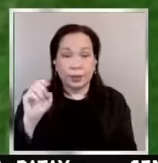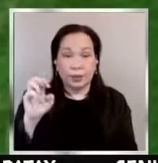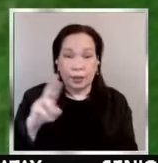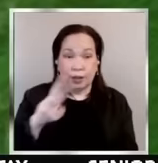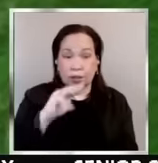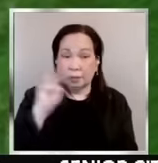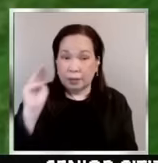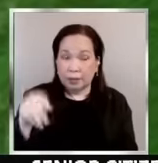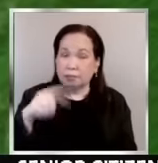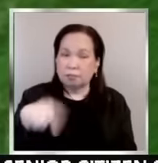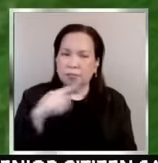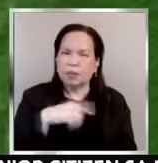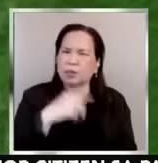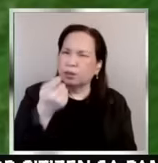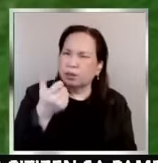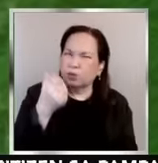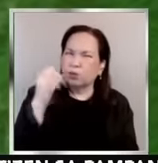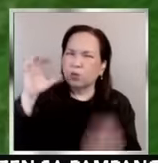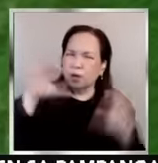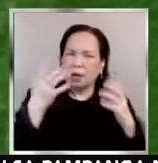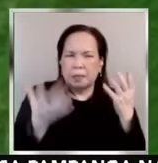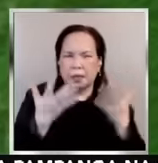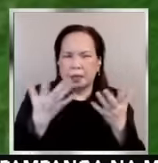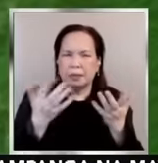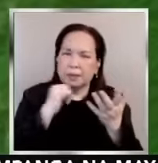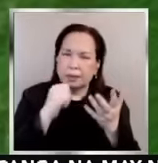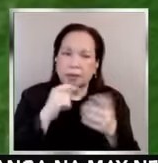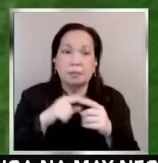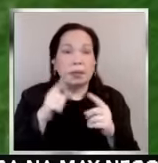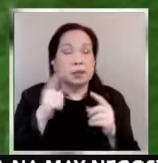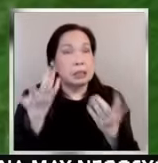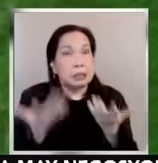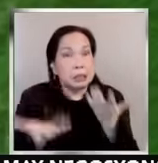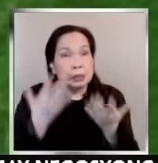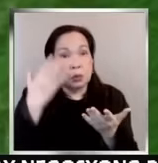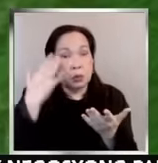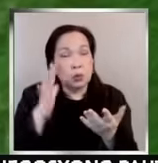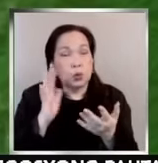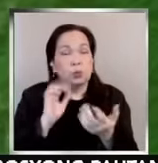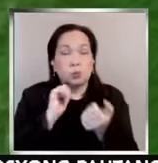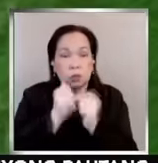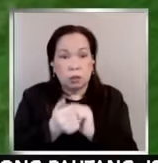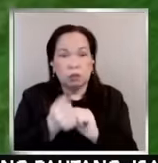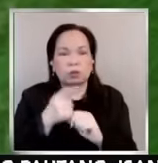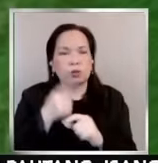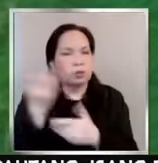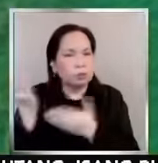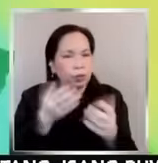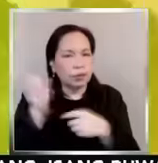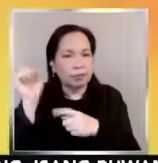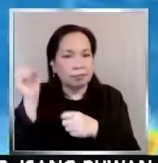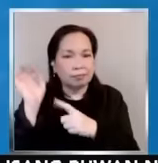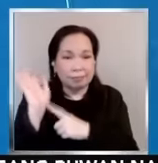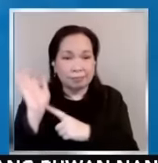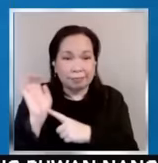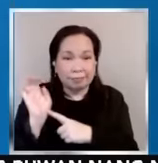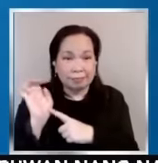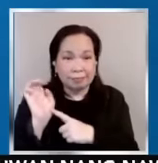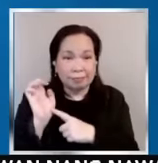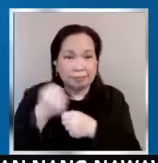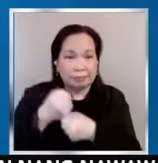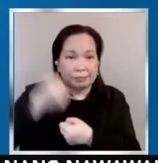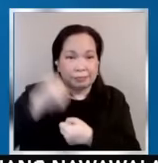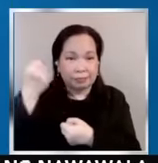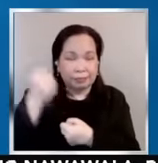tsansa ng ulan bukas. Pero posible pa itong magbago kaya magdala pa rin ho ng payong kung may lakad kayo bukas. Update naman sa namataang